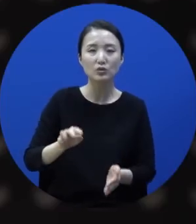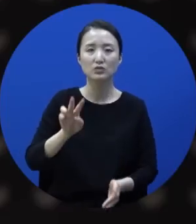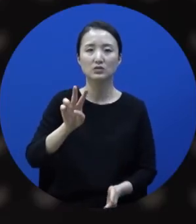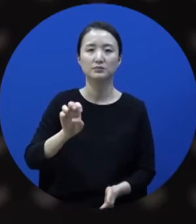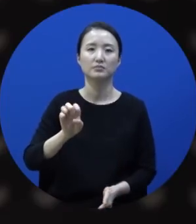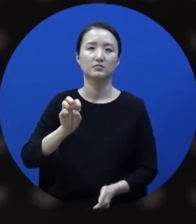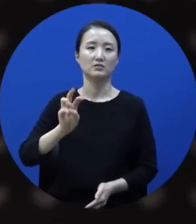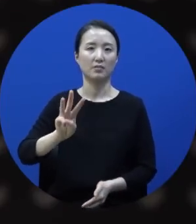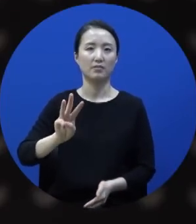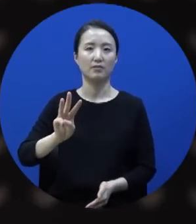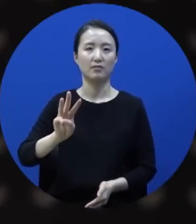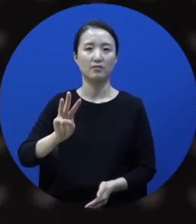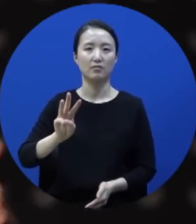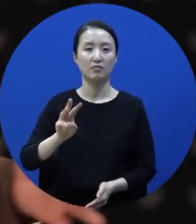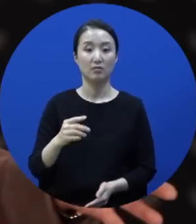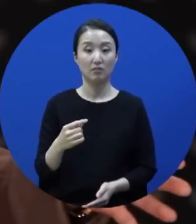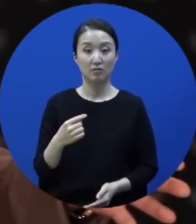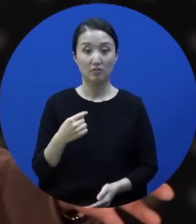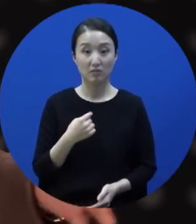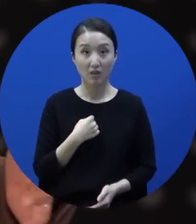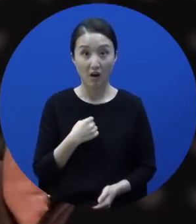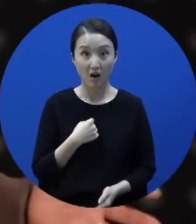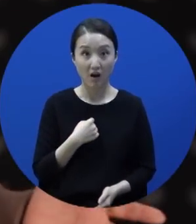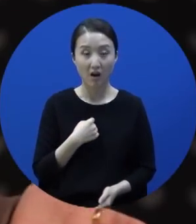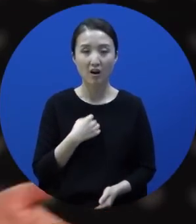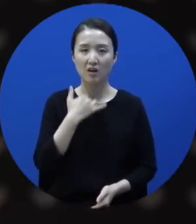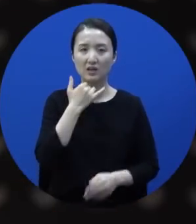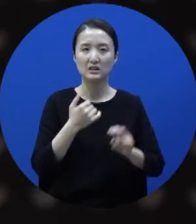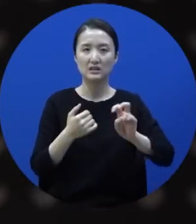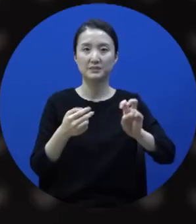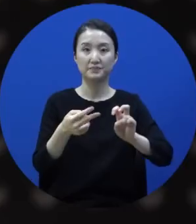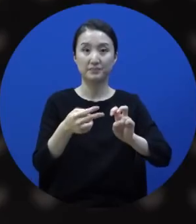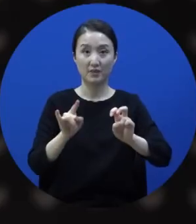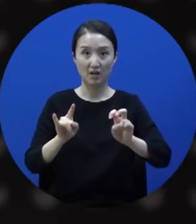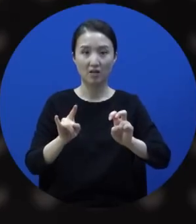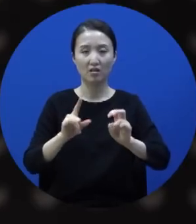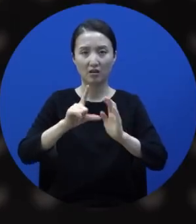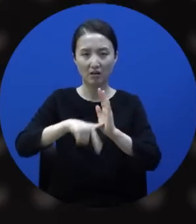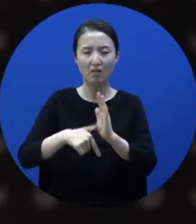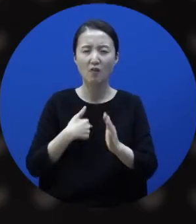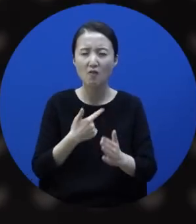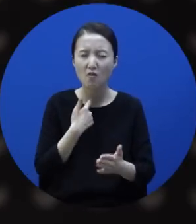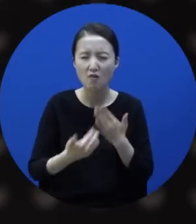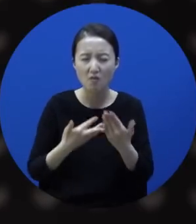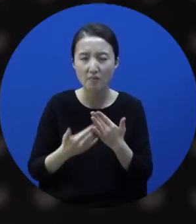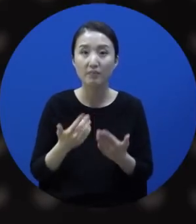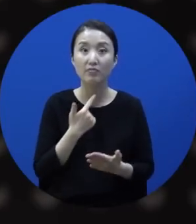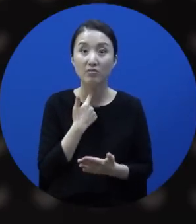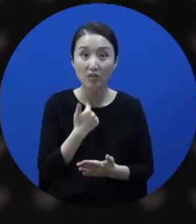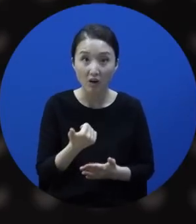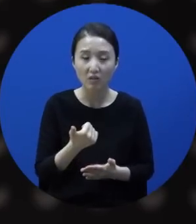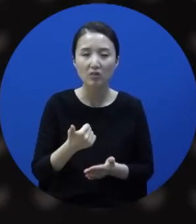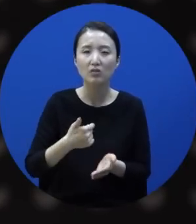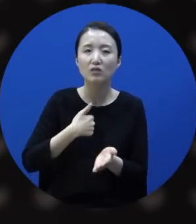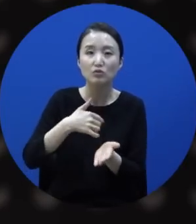가져갈 직업을 어떻게 보면 20대 때 다 가졌다고 할 수 있을 것 같아요. 어떤 직업